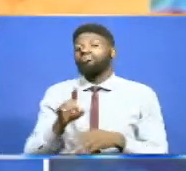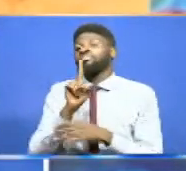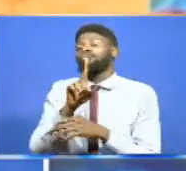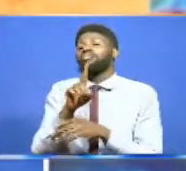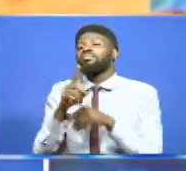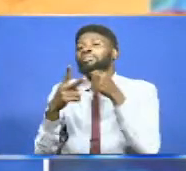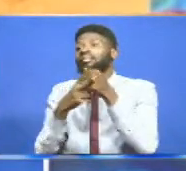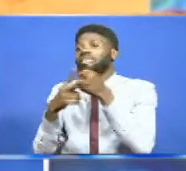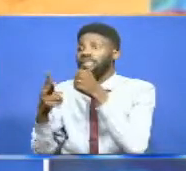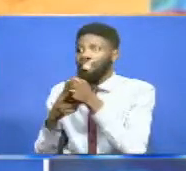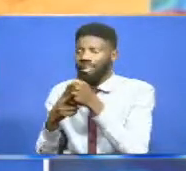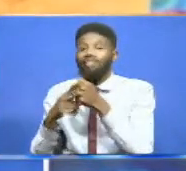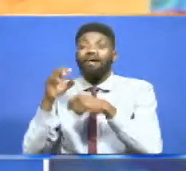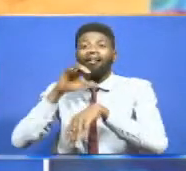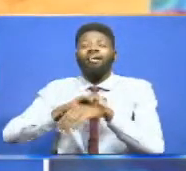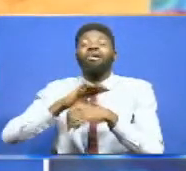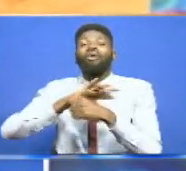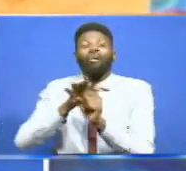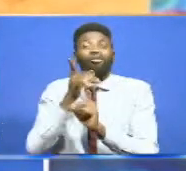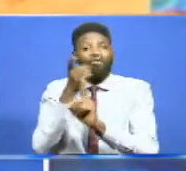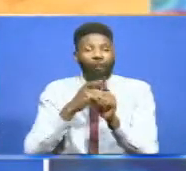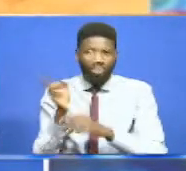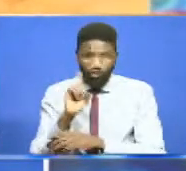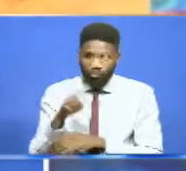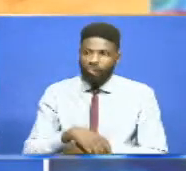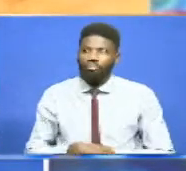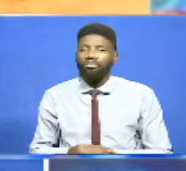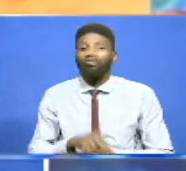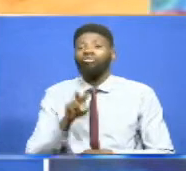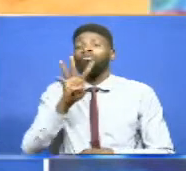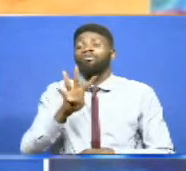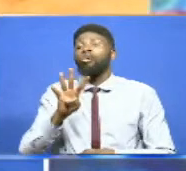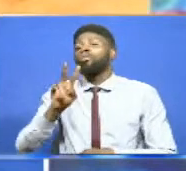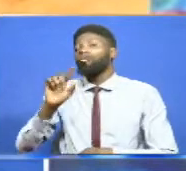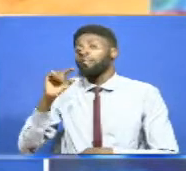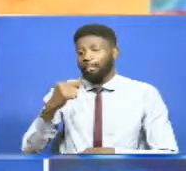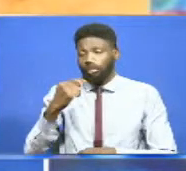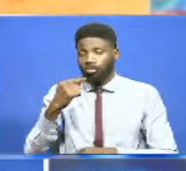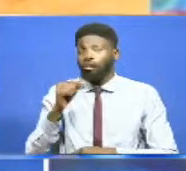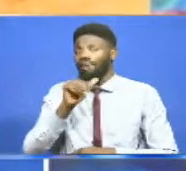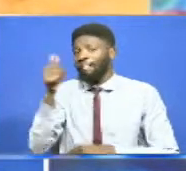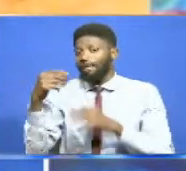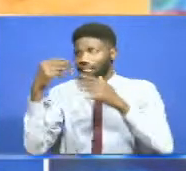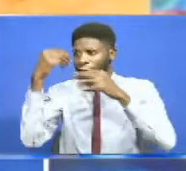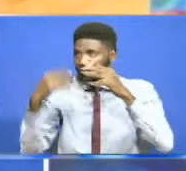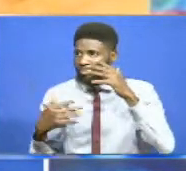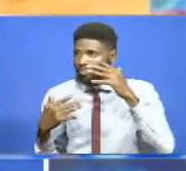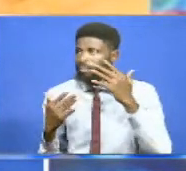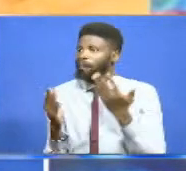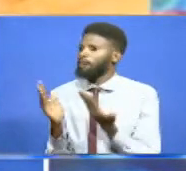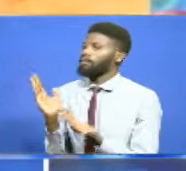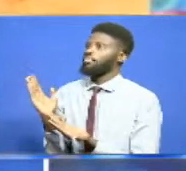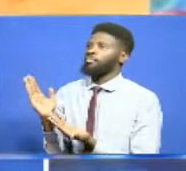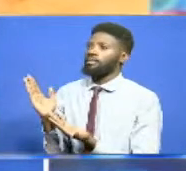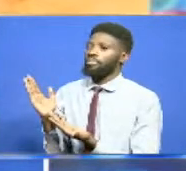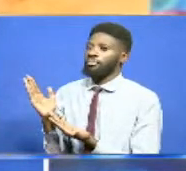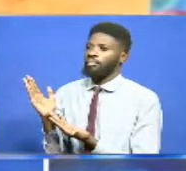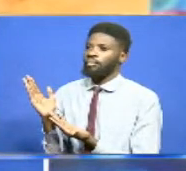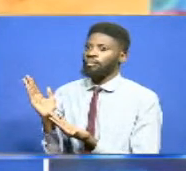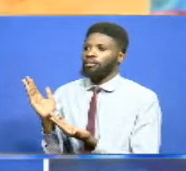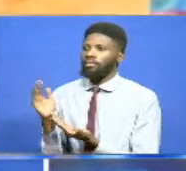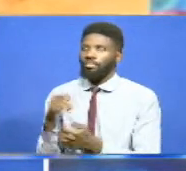waliambukizwa ugonjwa huo wanatoka kaunti ya Nairobi, 24 kutoka Uasin Gishu, 23 kutoka Kiambu, 20 wanatoka kaunti ya